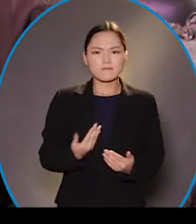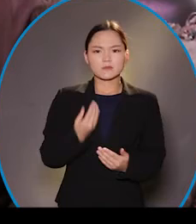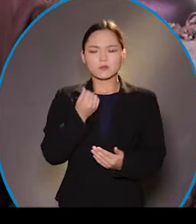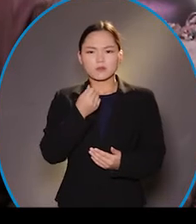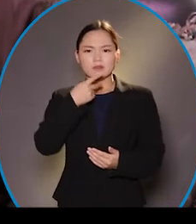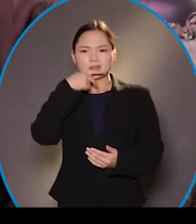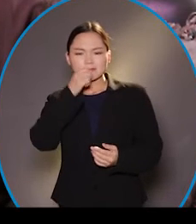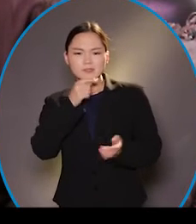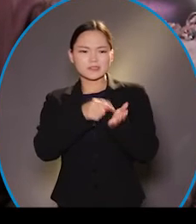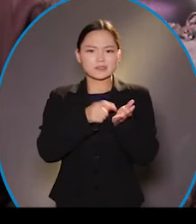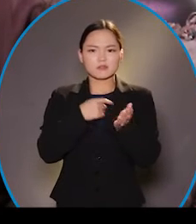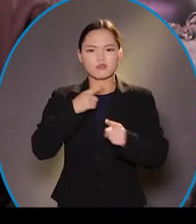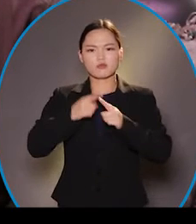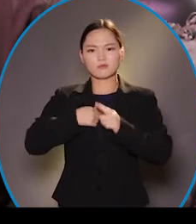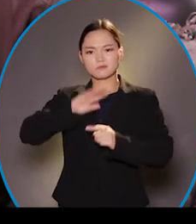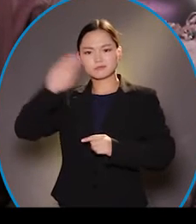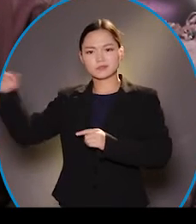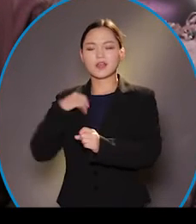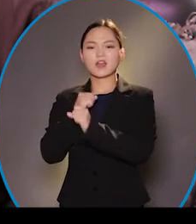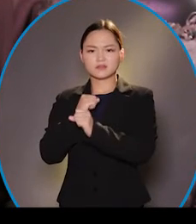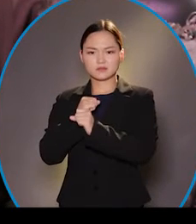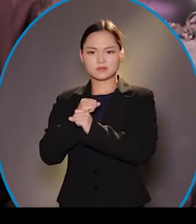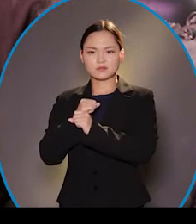шаардлагаар өдөө орон нутгаар ажил хийхээр явсан.